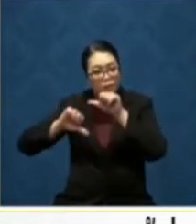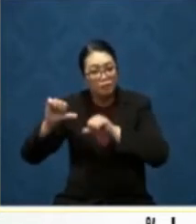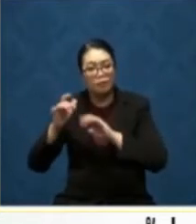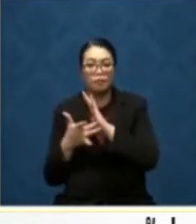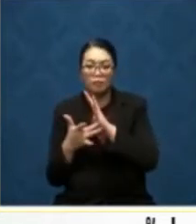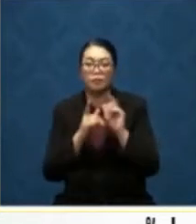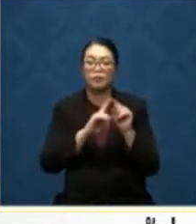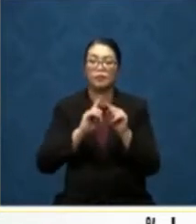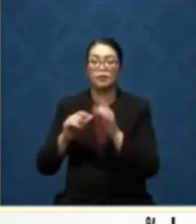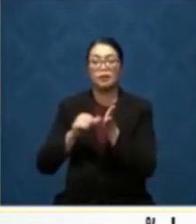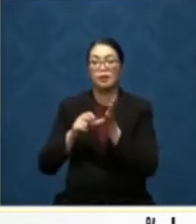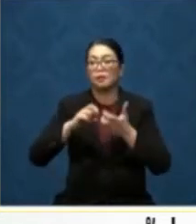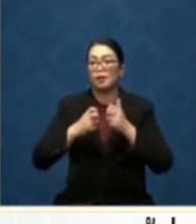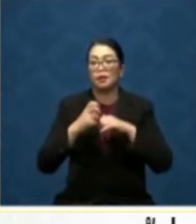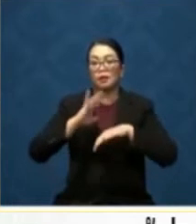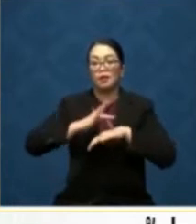เพื่